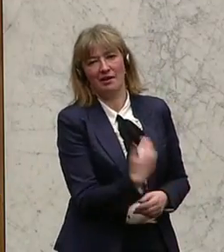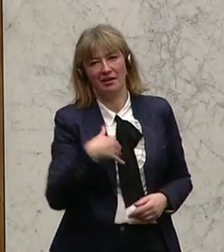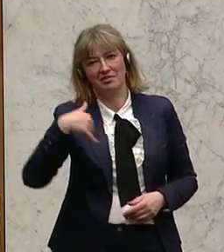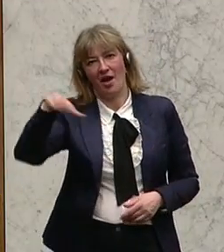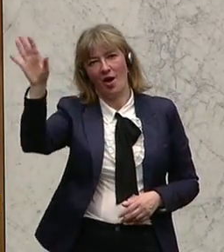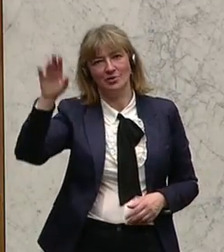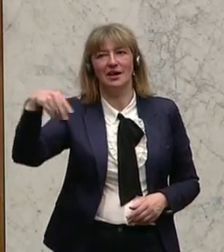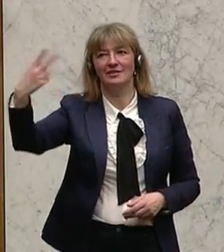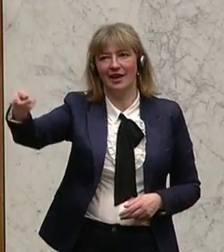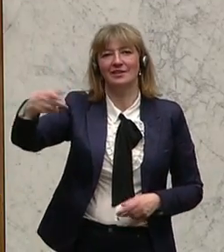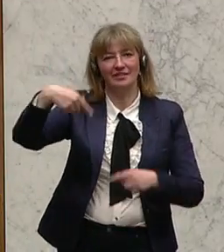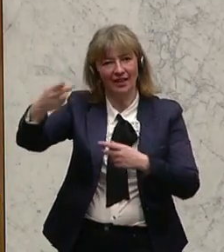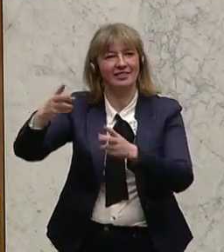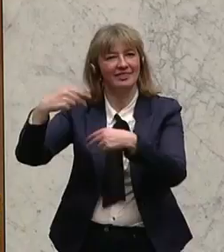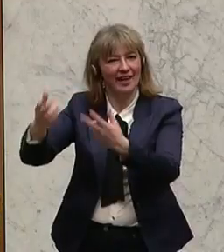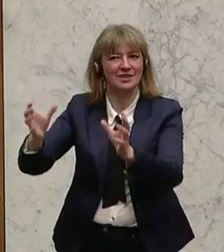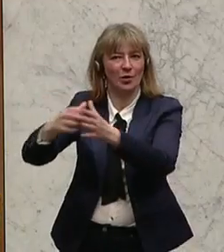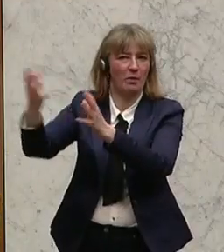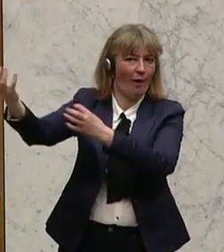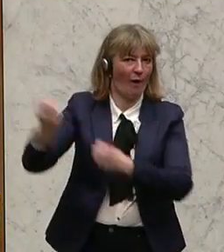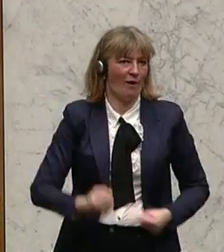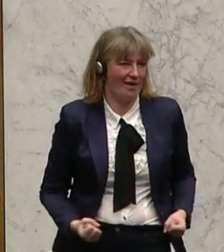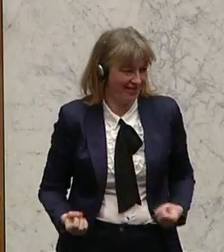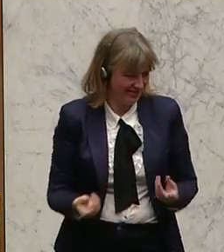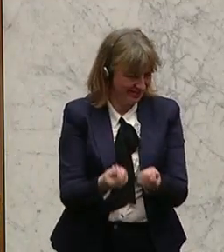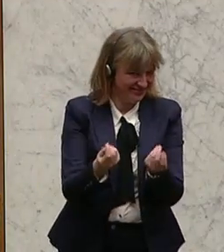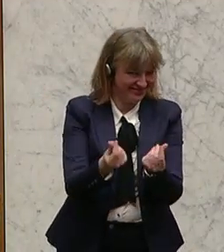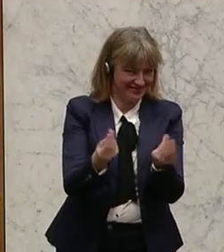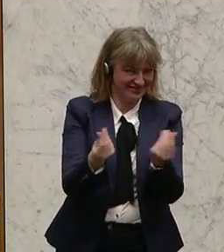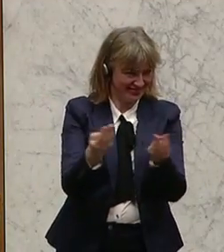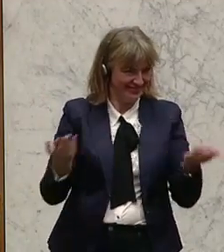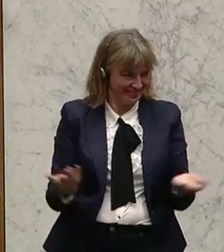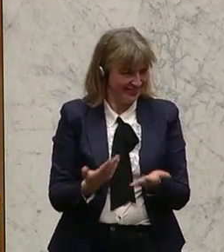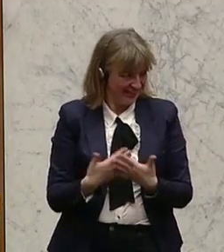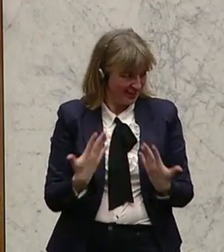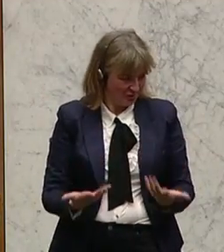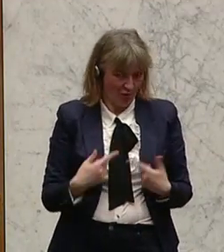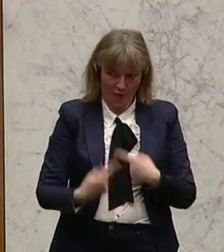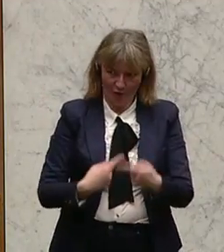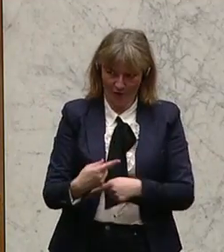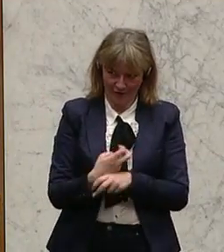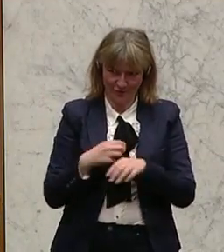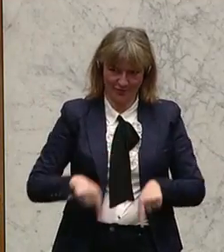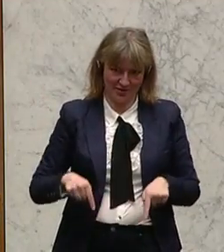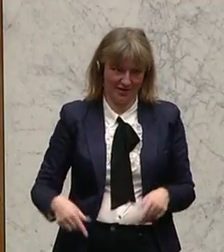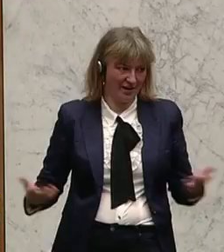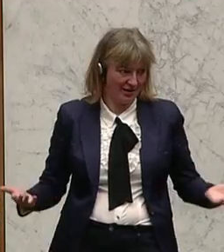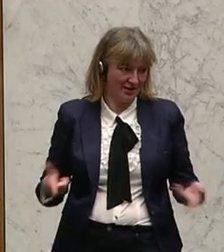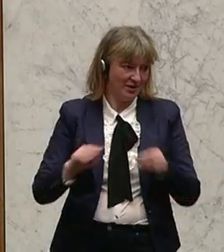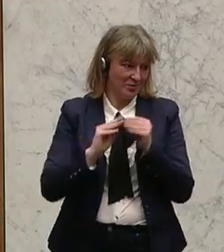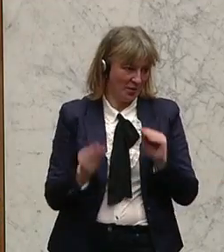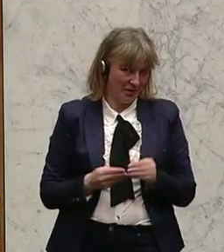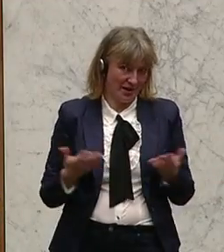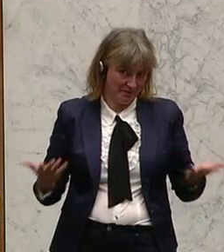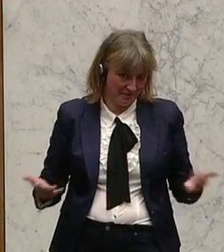um die nächste Truppe zu holen. Nur, dass man mal ein bisschen ein Gefühl dafür bekommt, was hier abgeht in unserem Land. Und das ist das Problem, vor